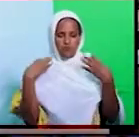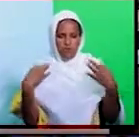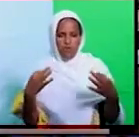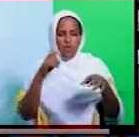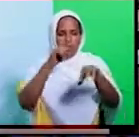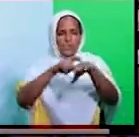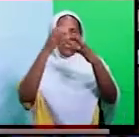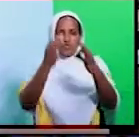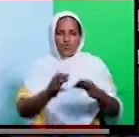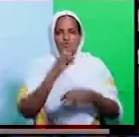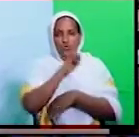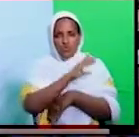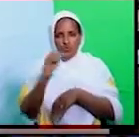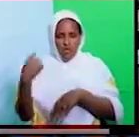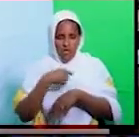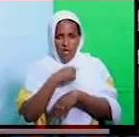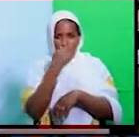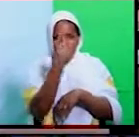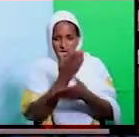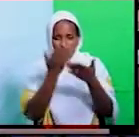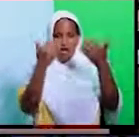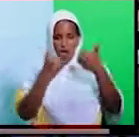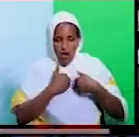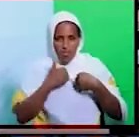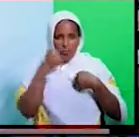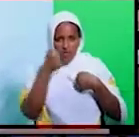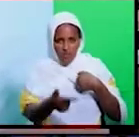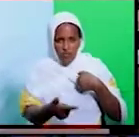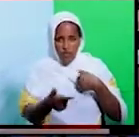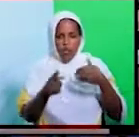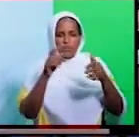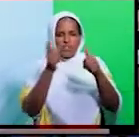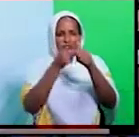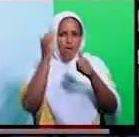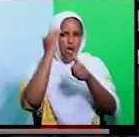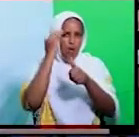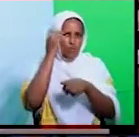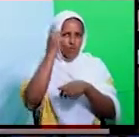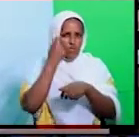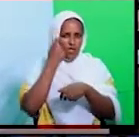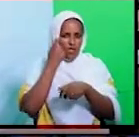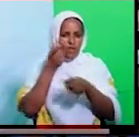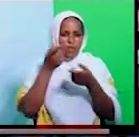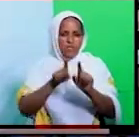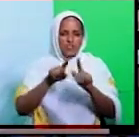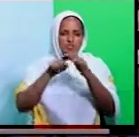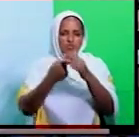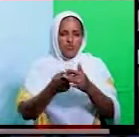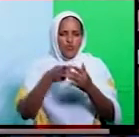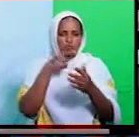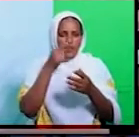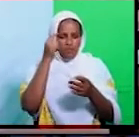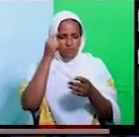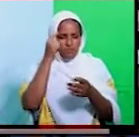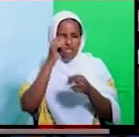እያለ የሚያመለክተው ሌላው ሰው የሚያየው የሰውየውን ጣት ብቻ ከሆነ ከጣት ያለፈ ነገር ሊያይ ይችላል ጨረቃን ለማየት የጣቱ